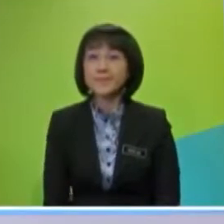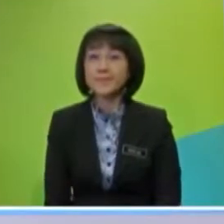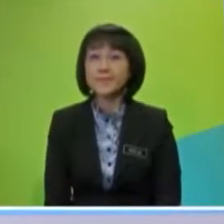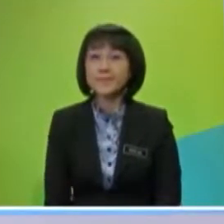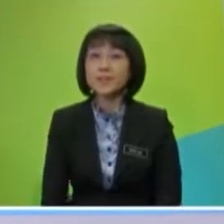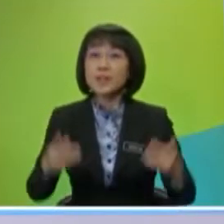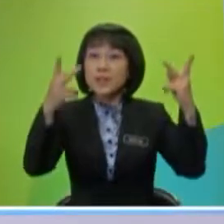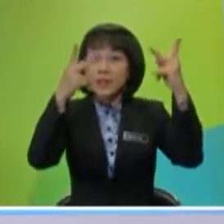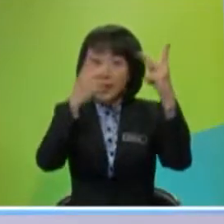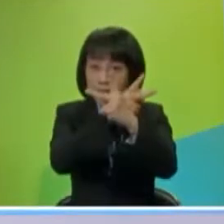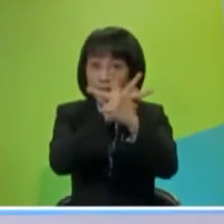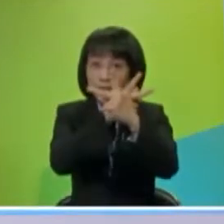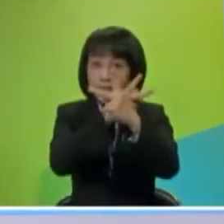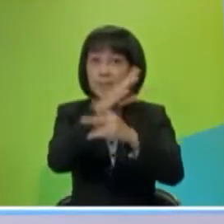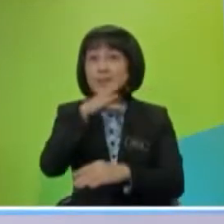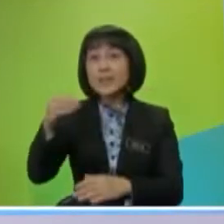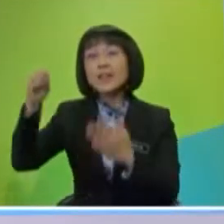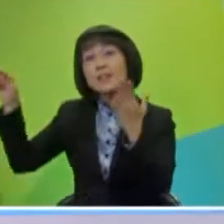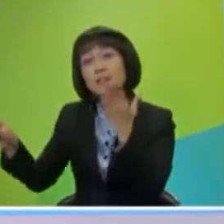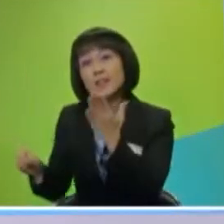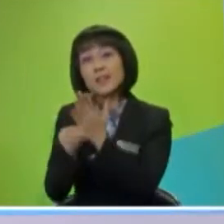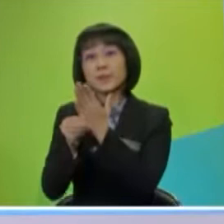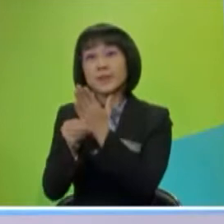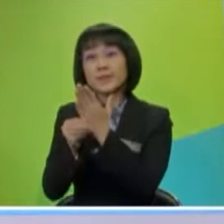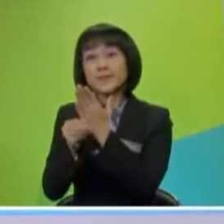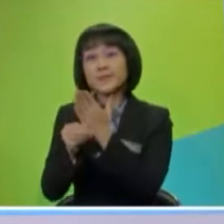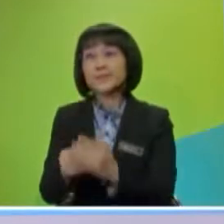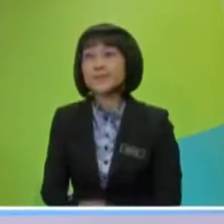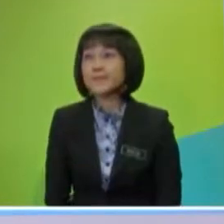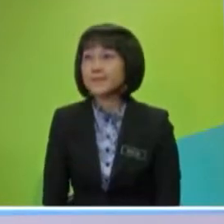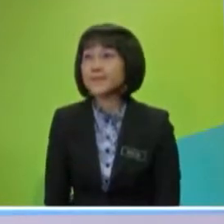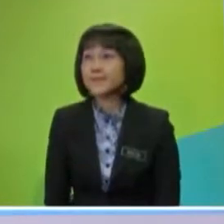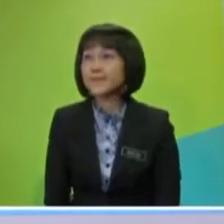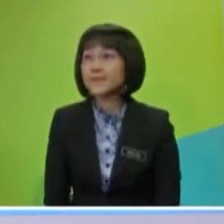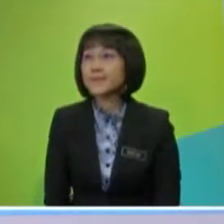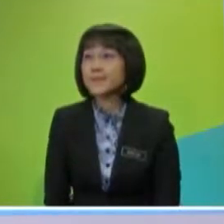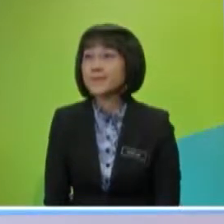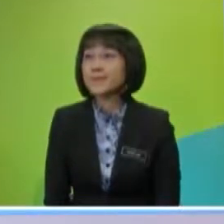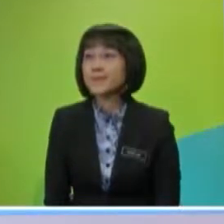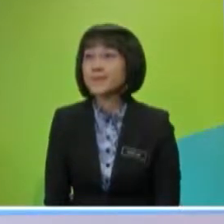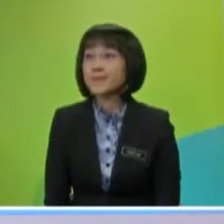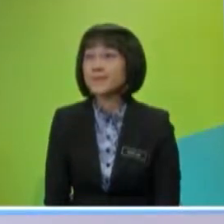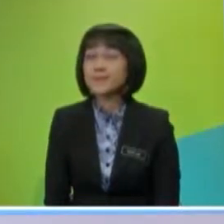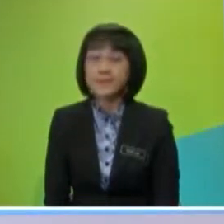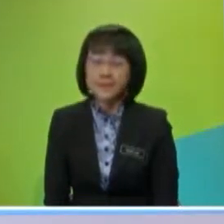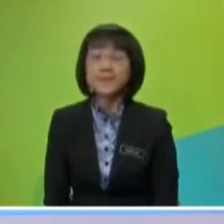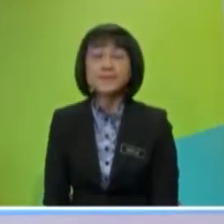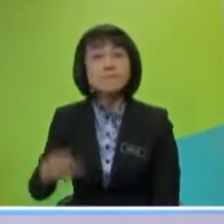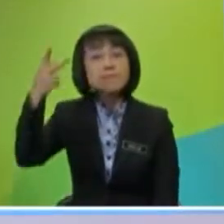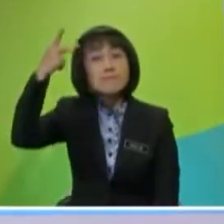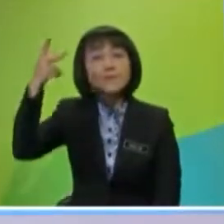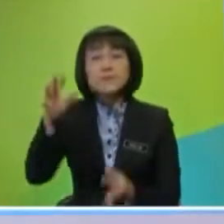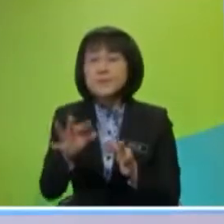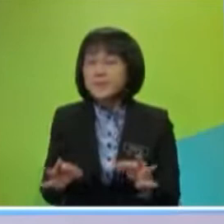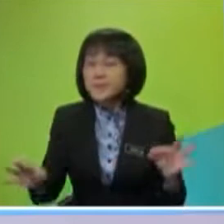darabkan nombor bulat ni dengan penyebut dan dapat jawapan, kita tambahkan dengan pengangka. So konsep yang ni memang sebab kita akan aplikasikan nanti konsep